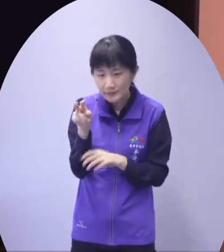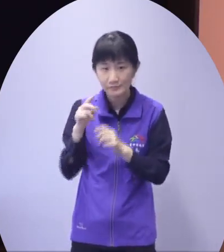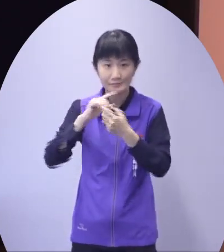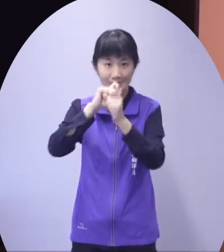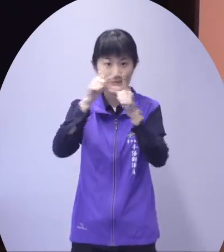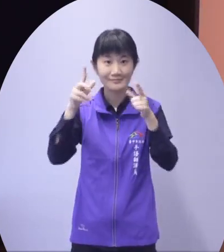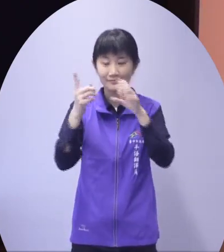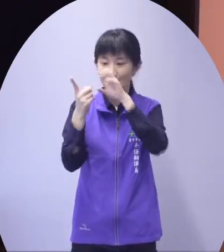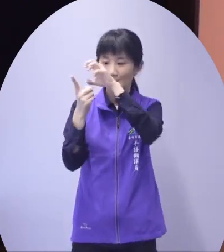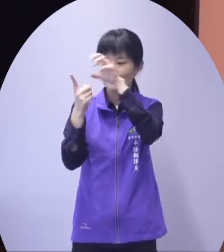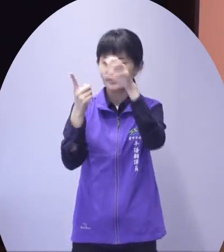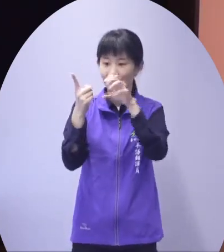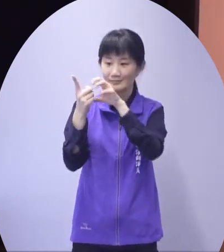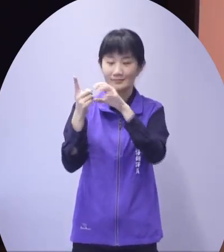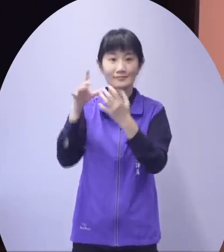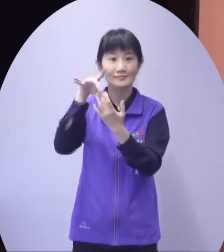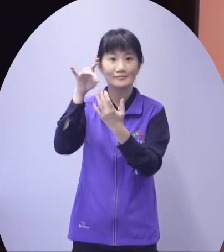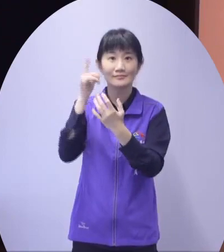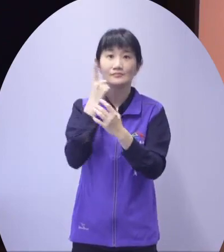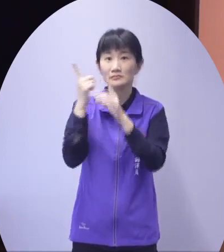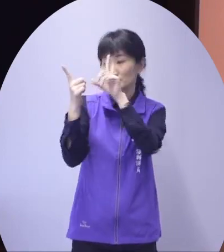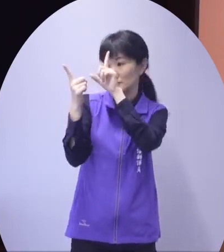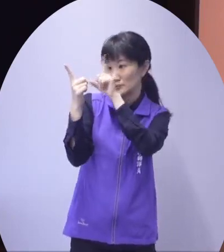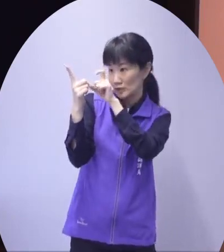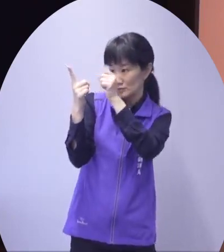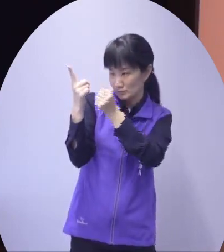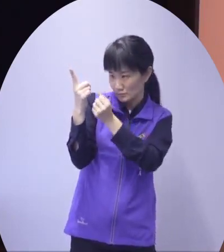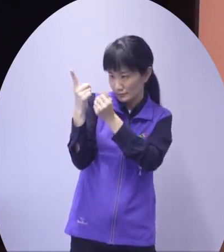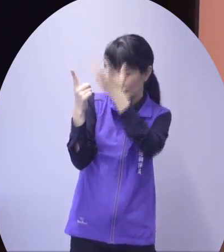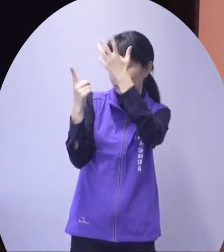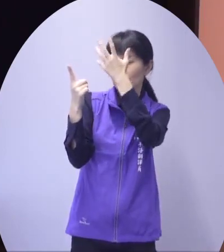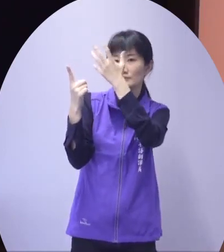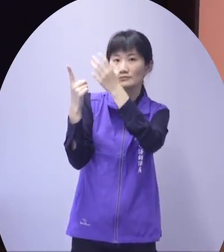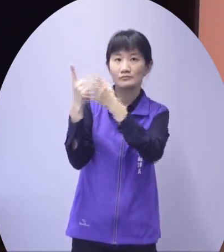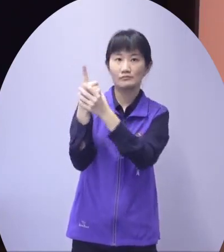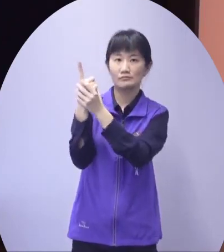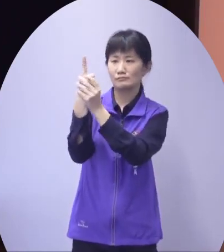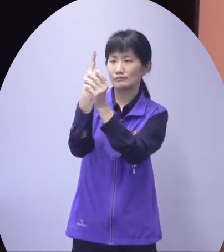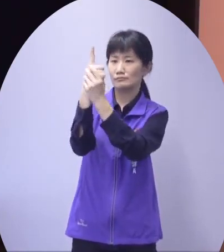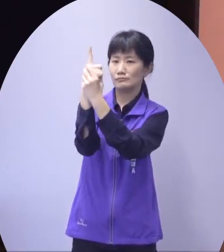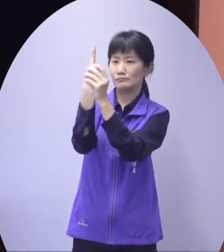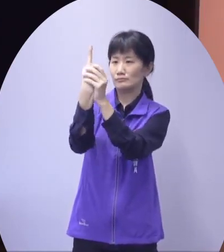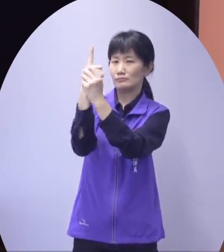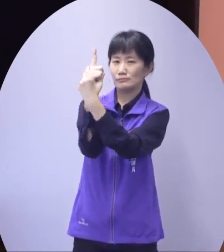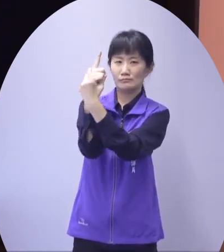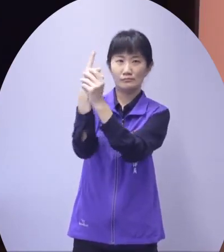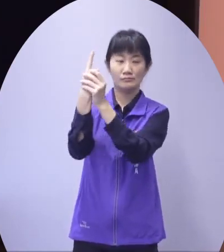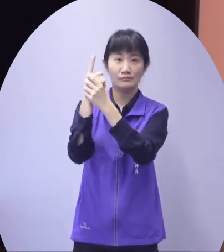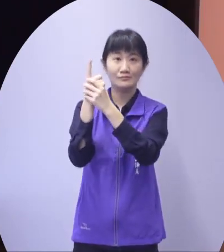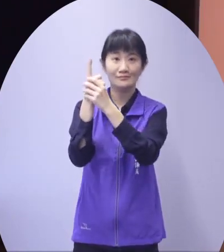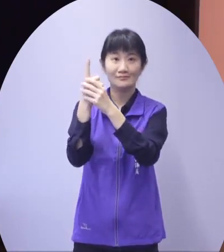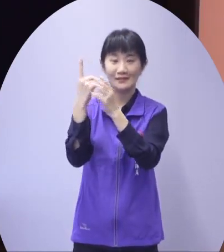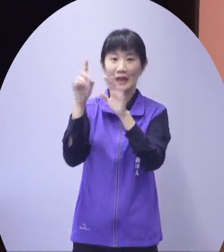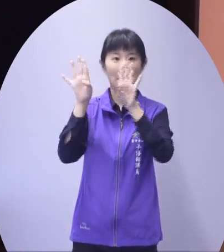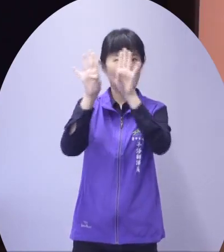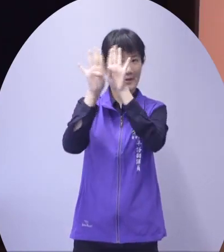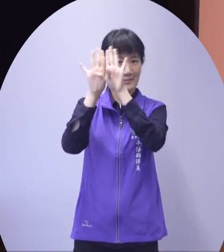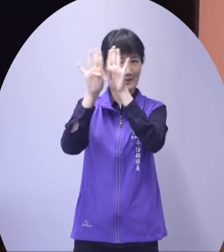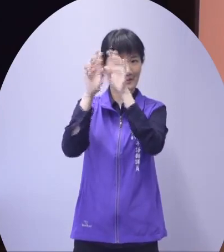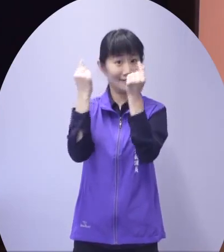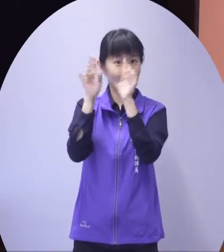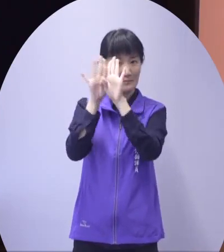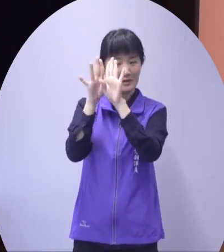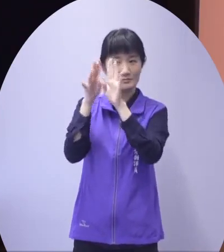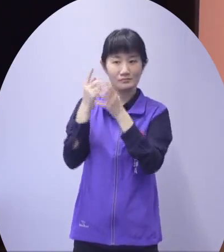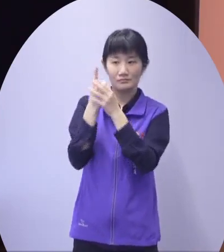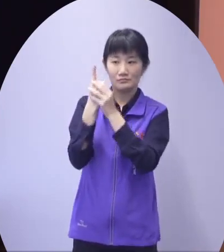后呢，好，在你家或者是你的办公室或者是任何一个场景，点下去就会出现一个花镜探险的门。OK， 你只要